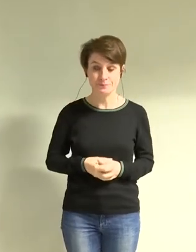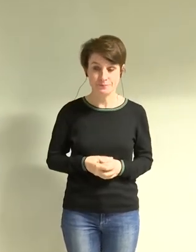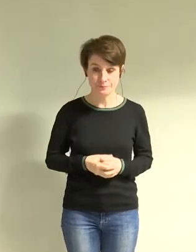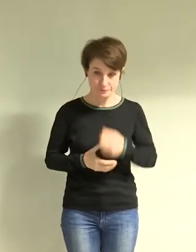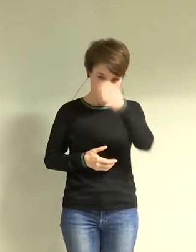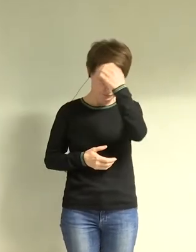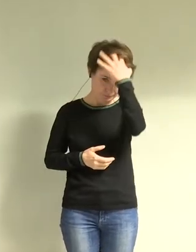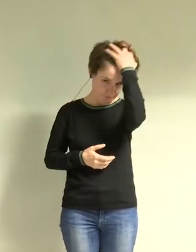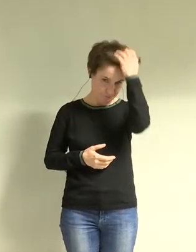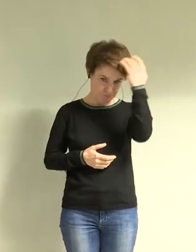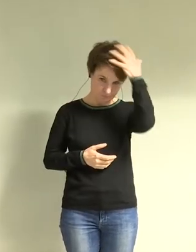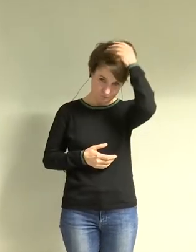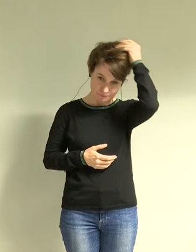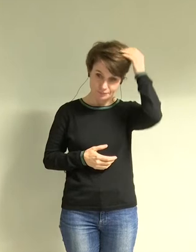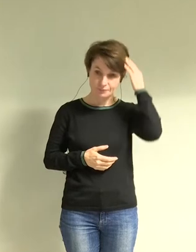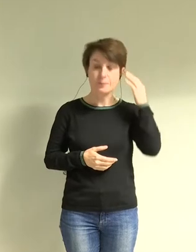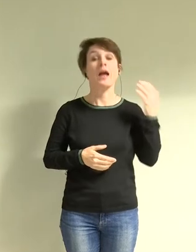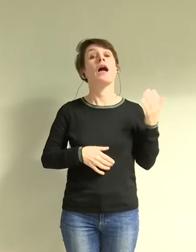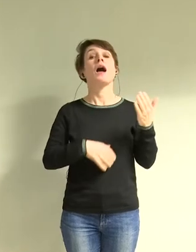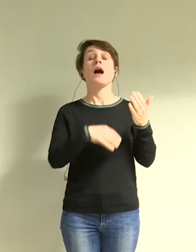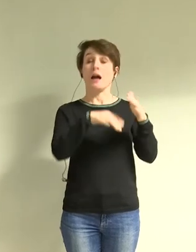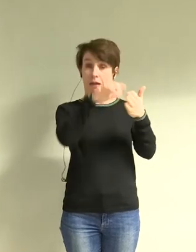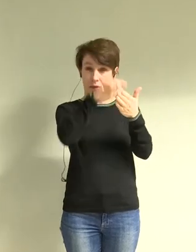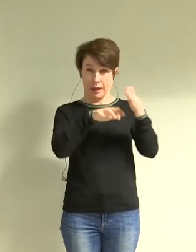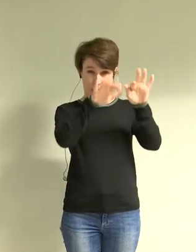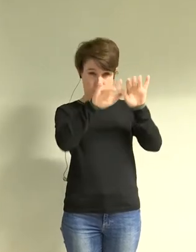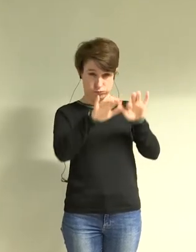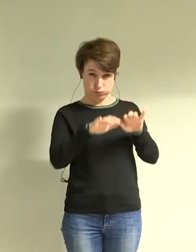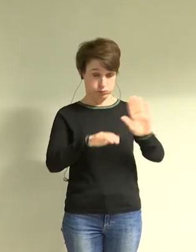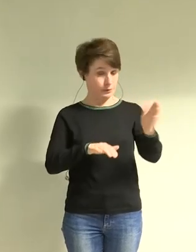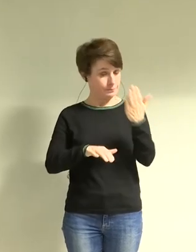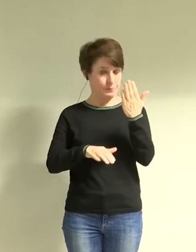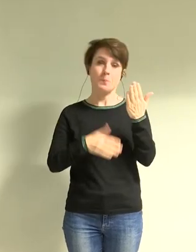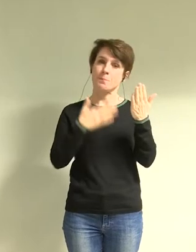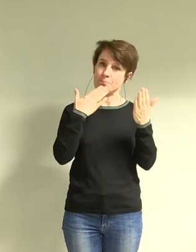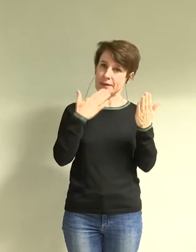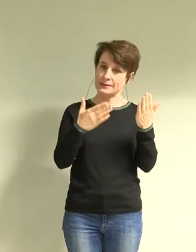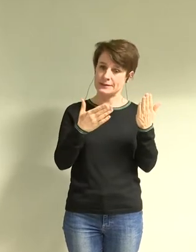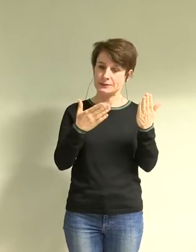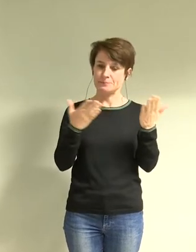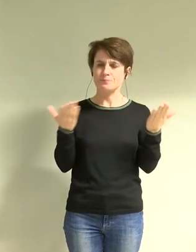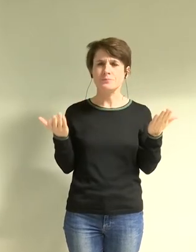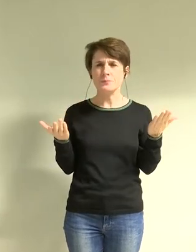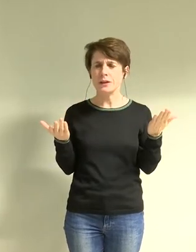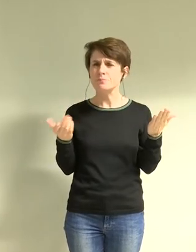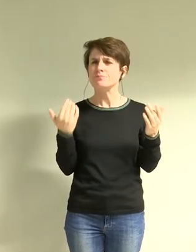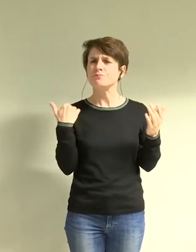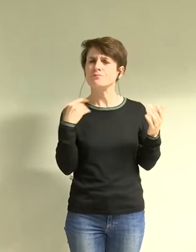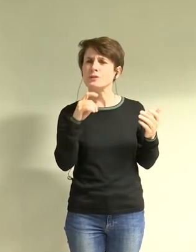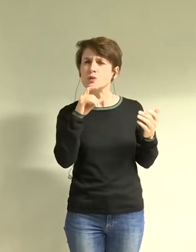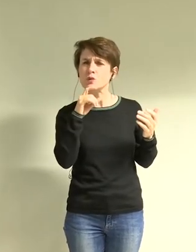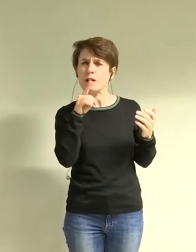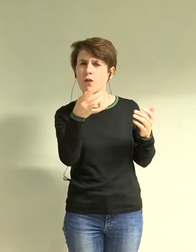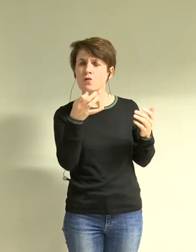alors merci pour cette rédaction nous regrettons quand même alors si j'ai bien compris parce que tu alors vous avez utilisé le conditionnel